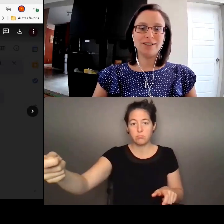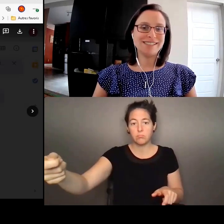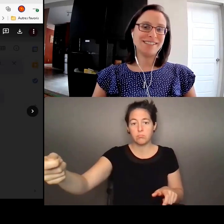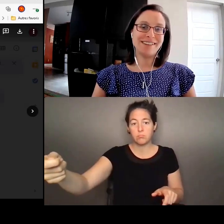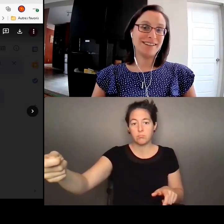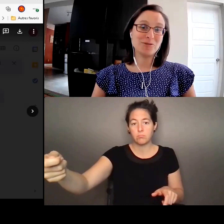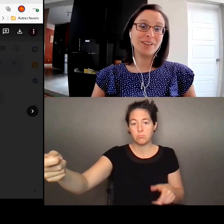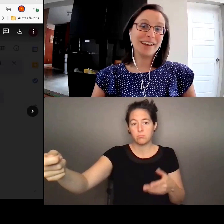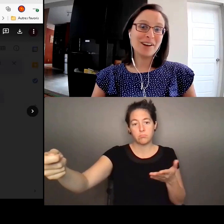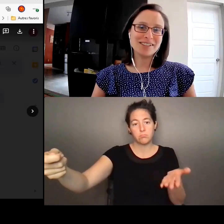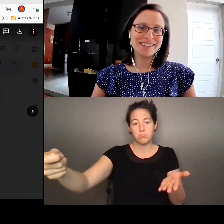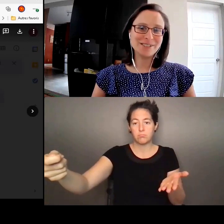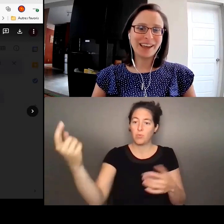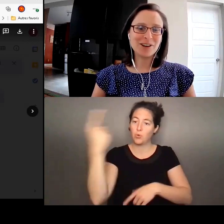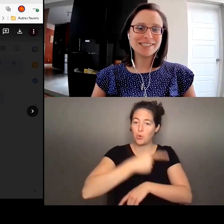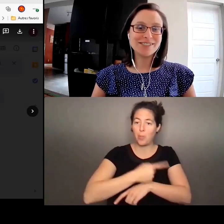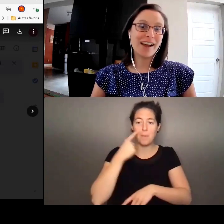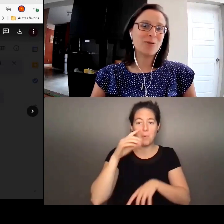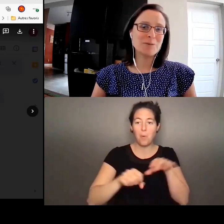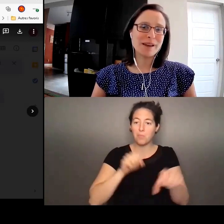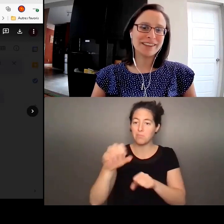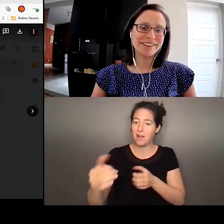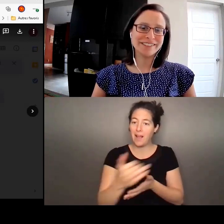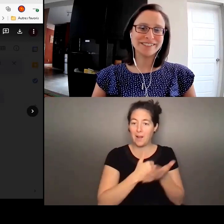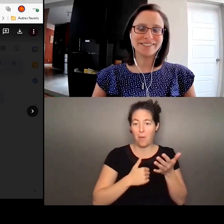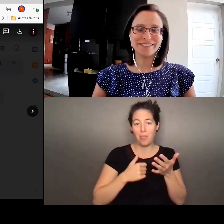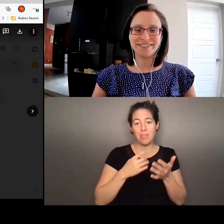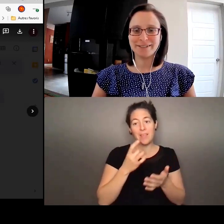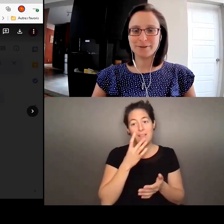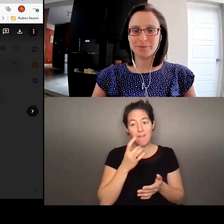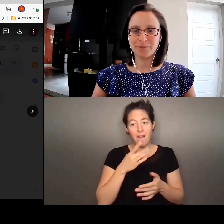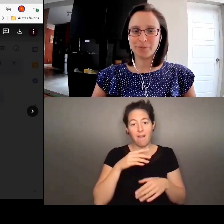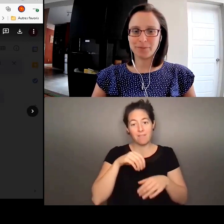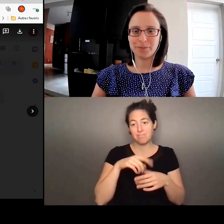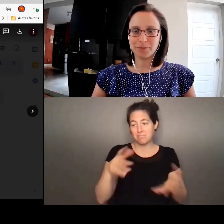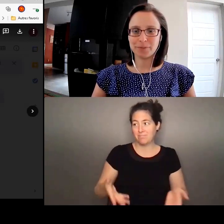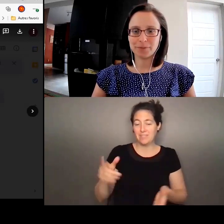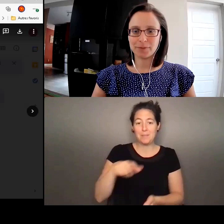puis c'était la journée de récolte d'hiver au Québec.